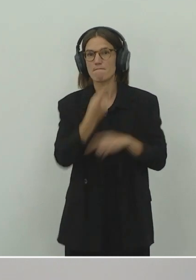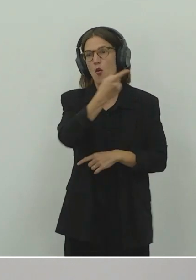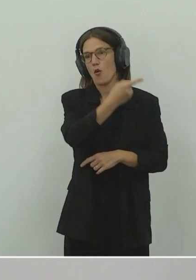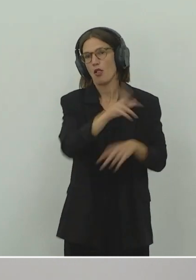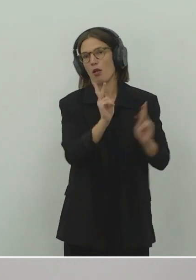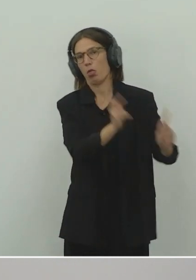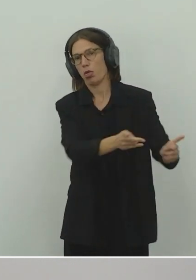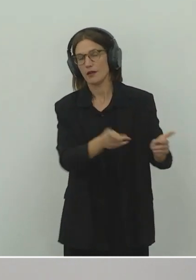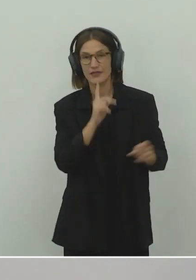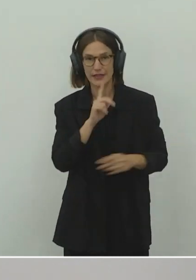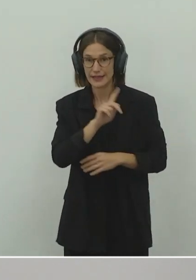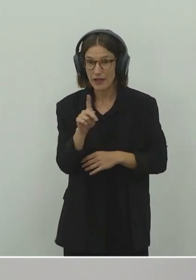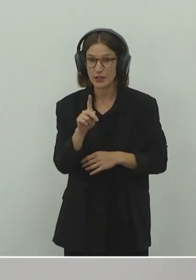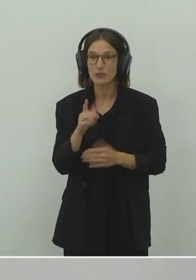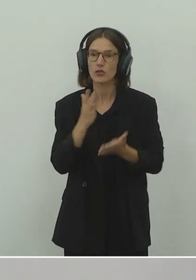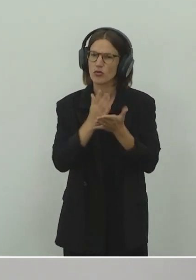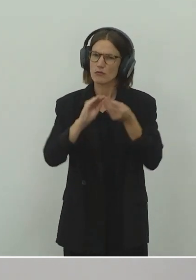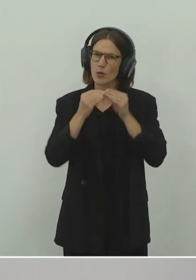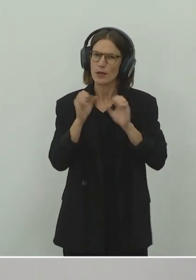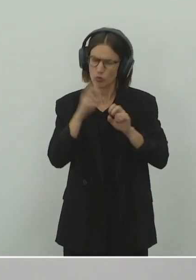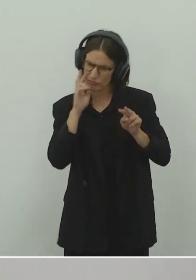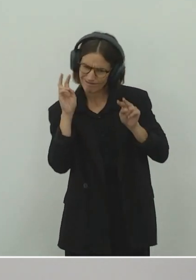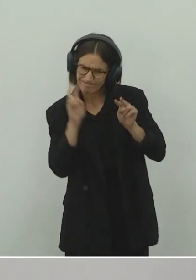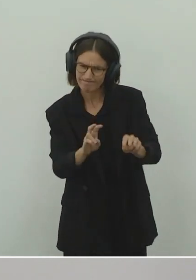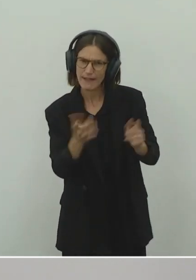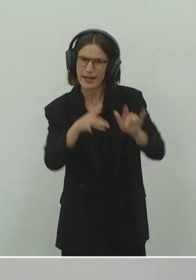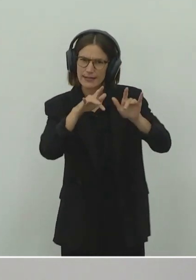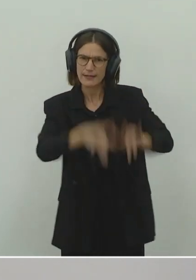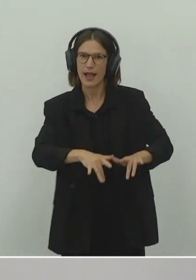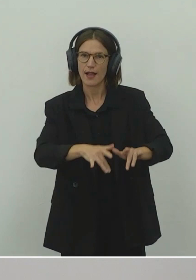zurücklässt. Man muss das Problem schon an der Wurzel anpacken,